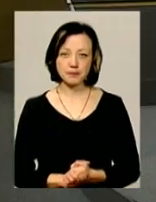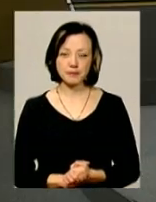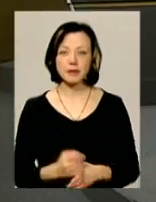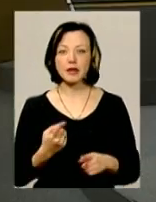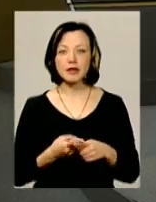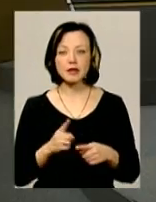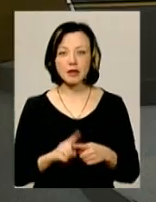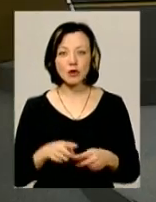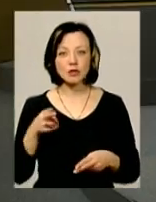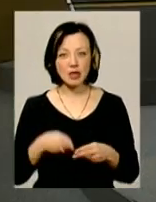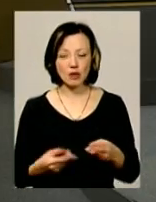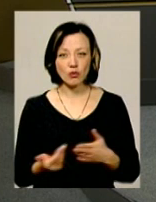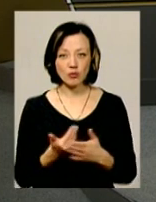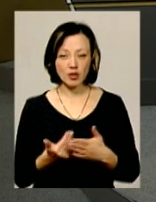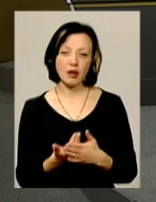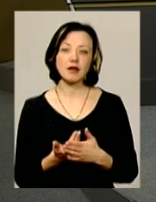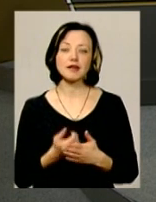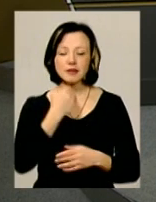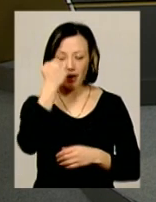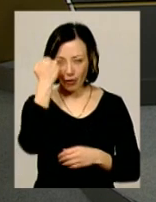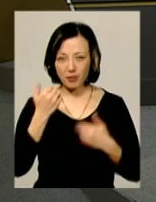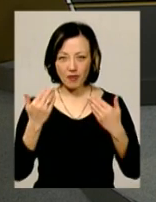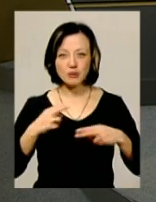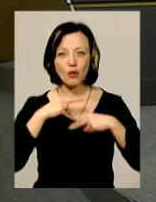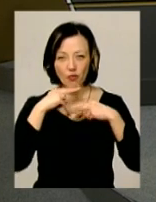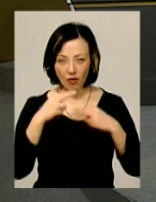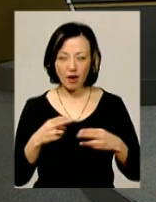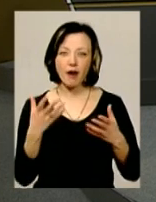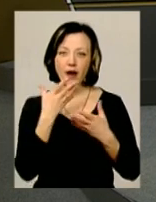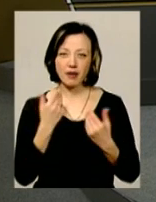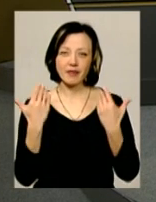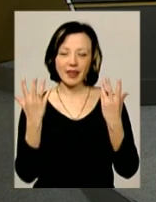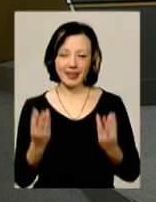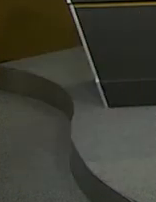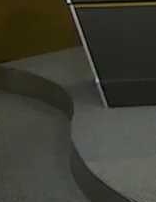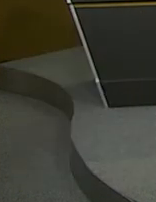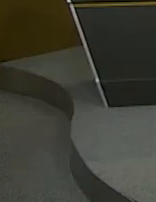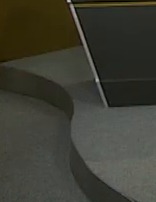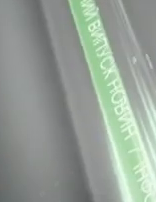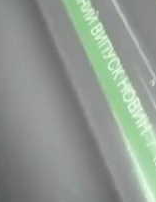І це остання новина випуску. Ми дякуємо вам за увагу. Гарних всім вихідних!